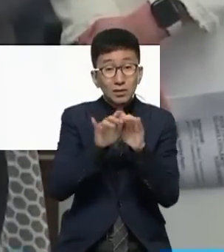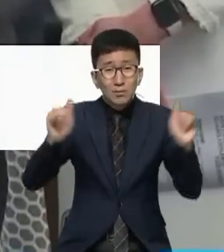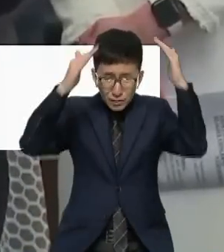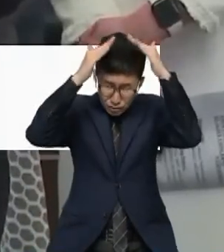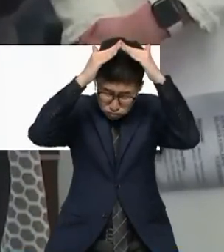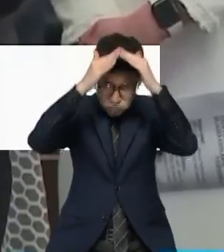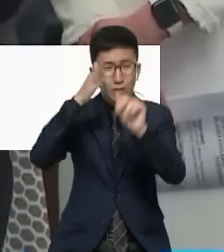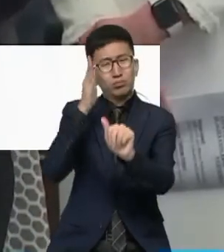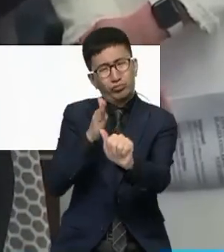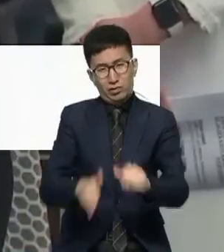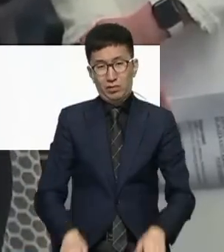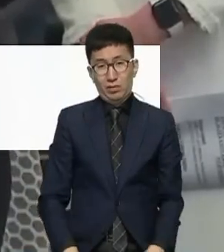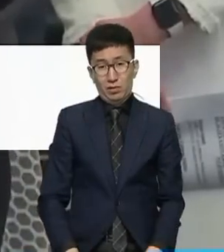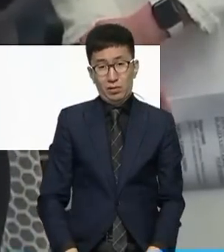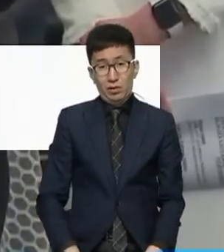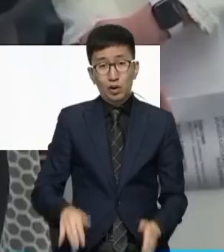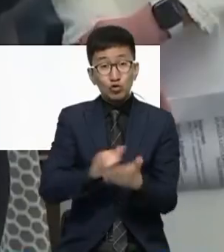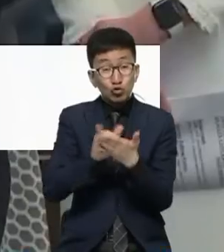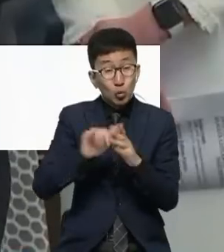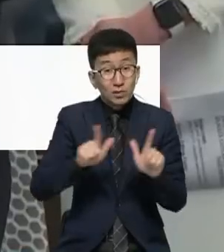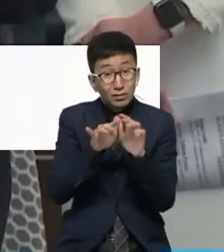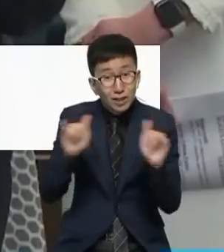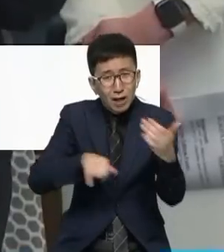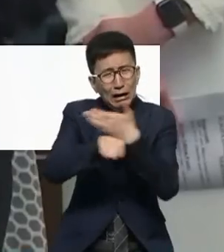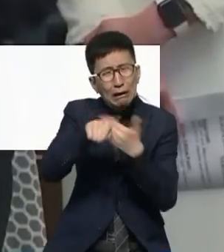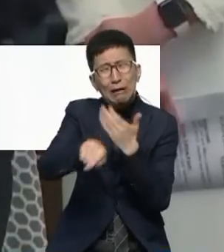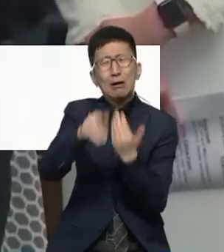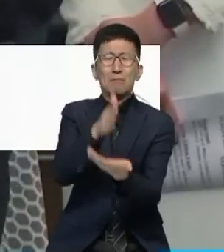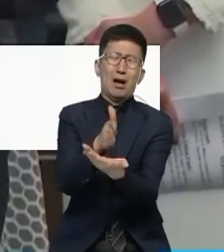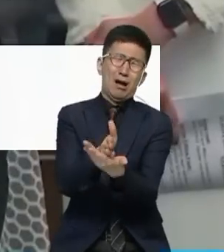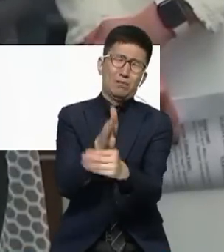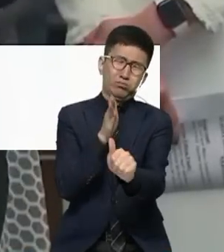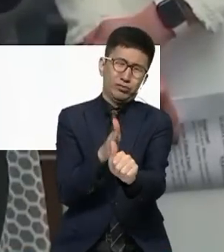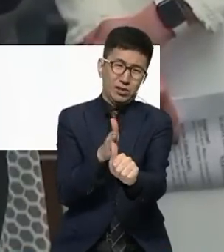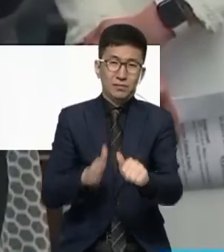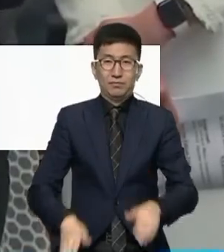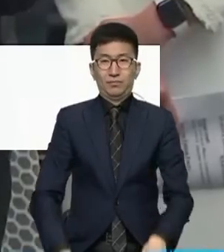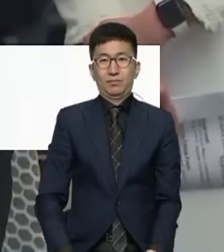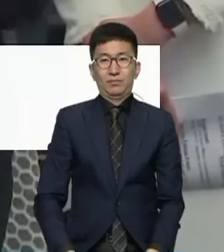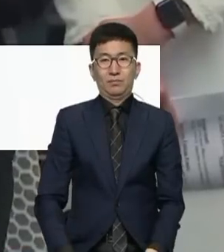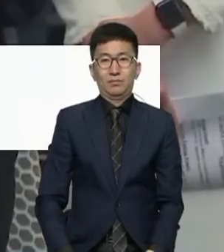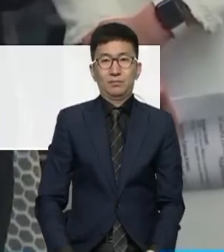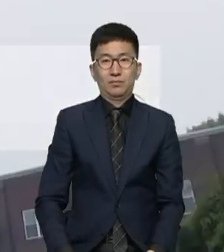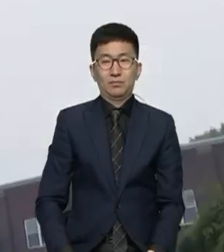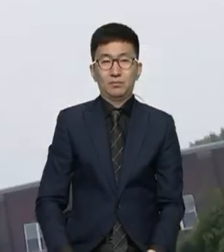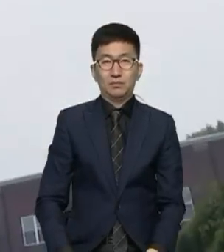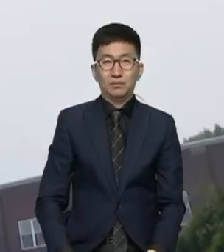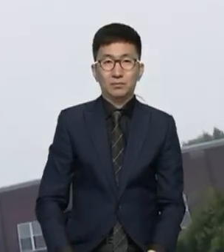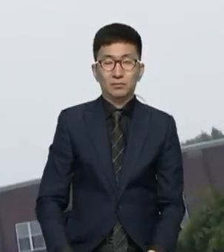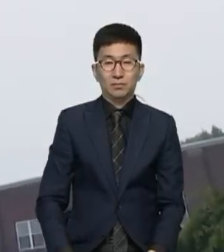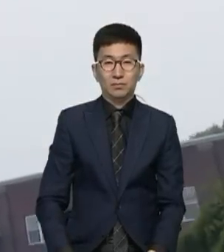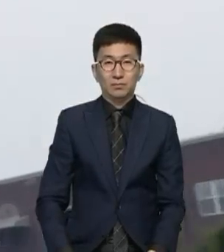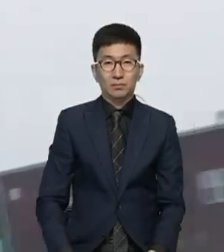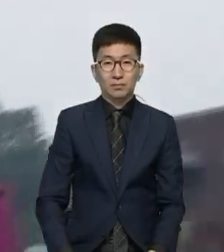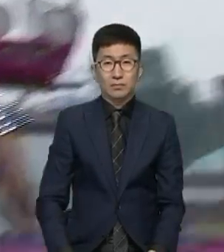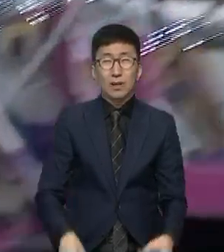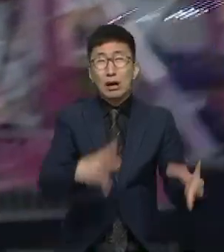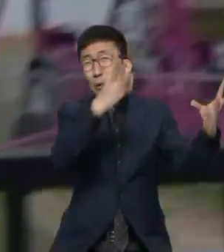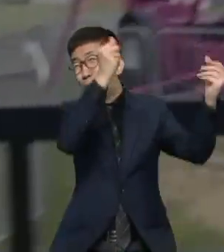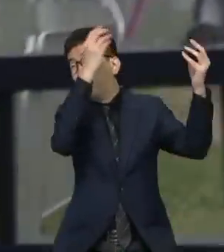indoors. All New Yorkers should limit outdoor activity to the greatest extent possible. 극심한